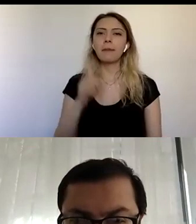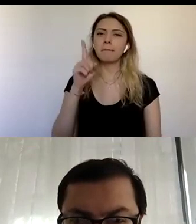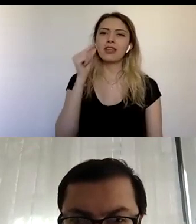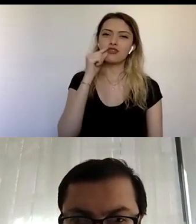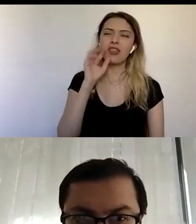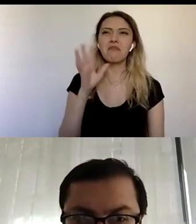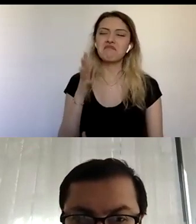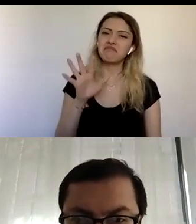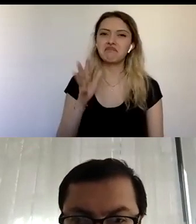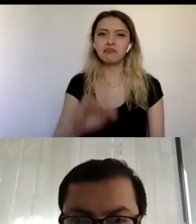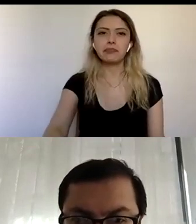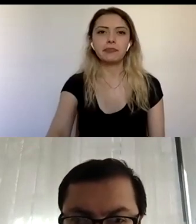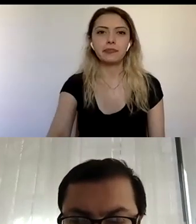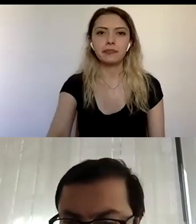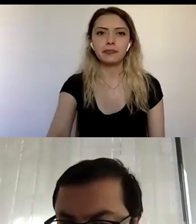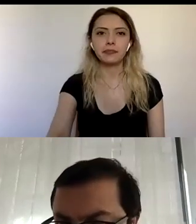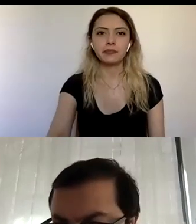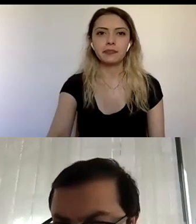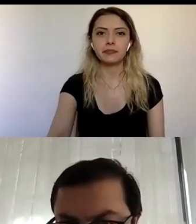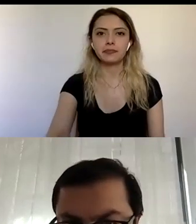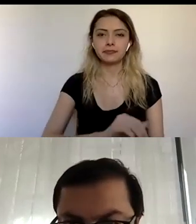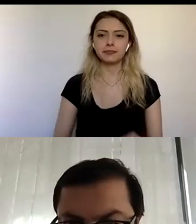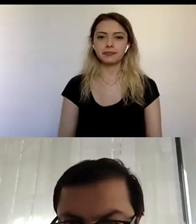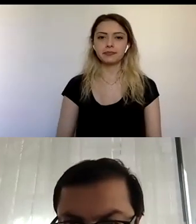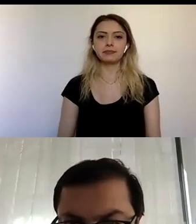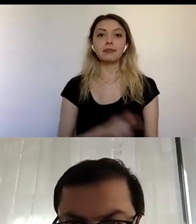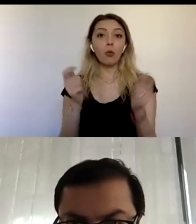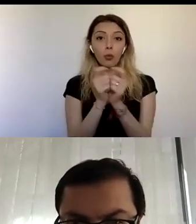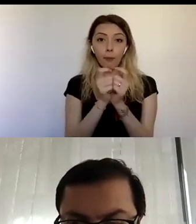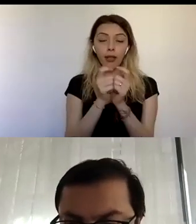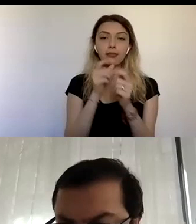demiş. Ayrıca toplantıyla ilgili sorularınız olursa da